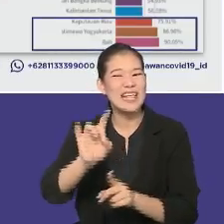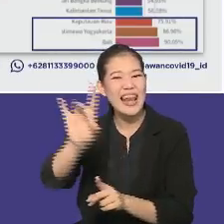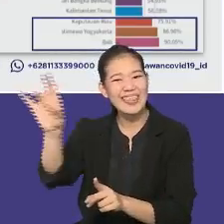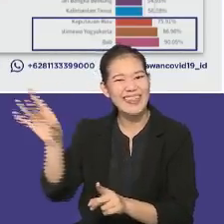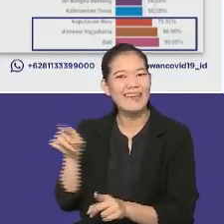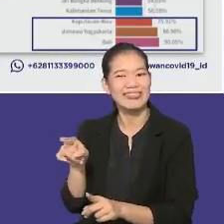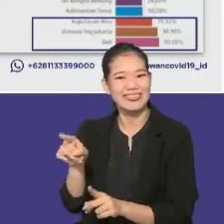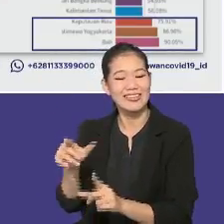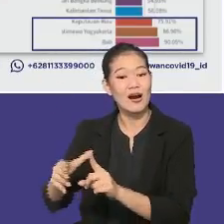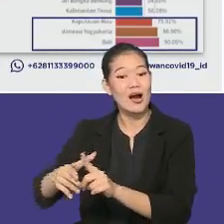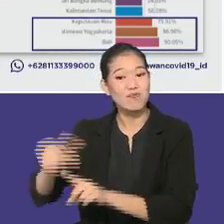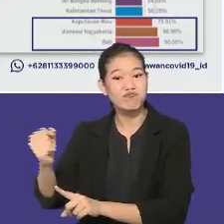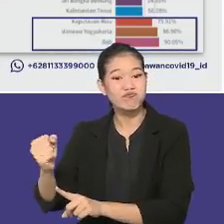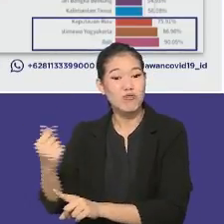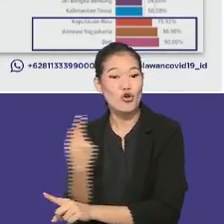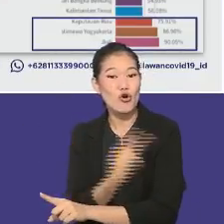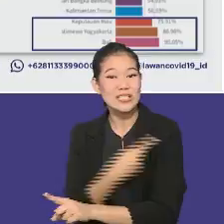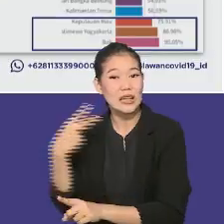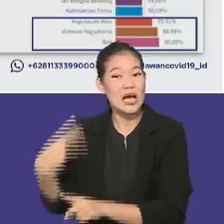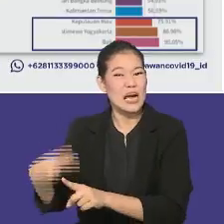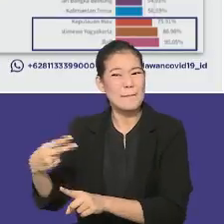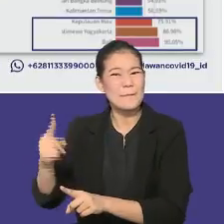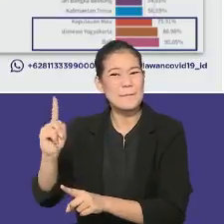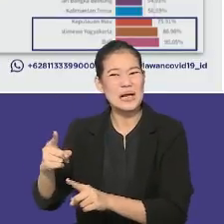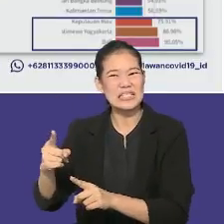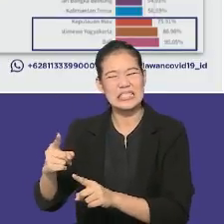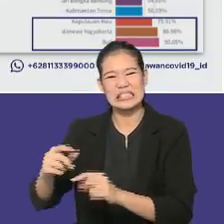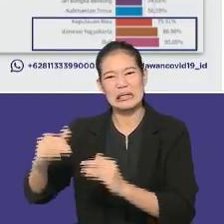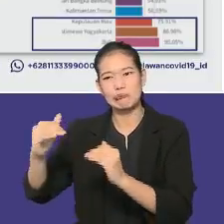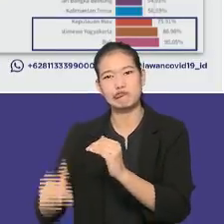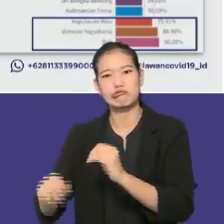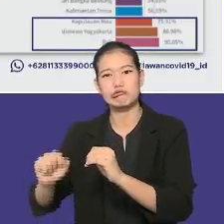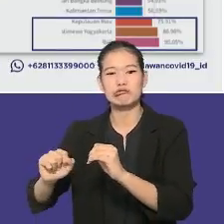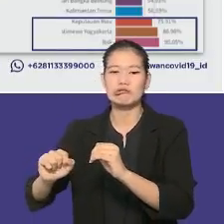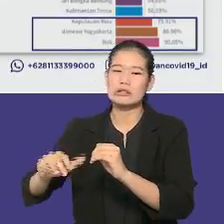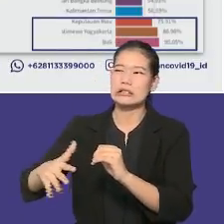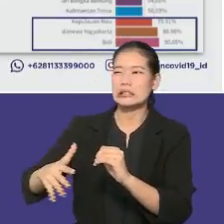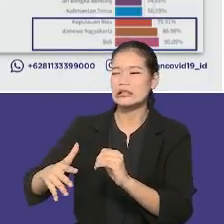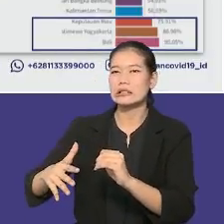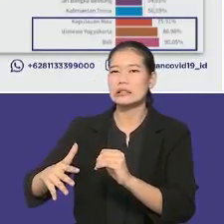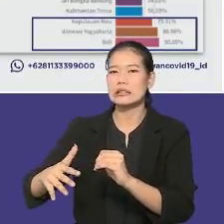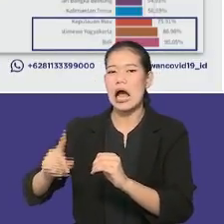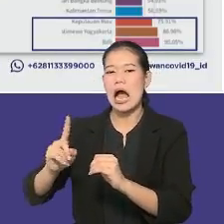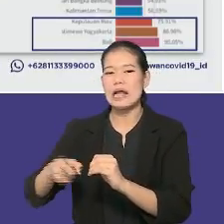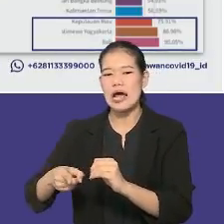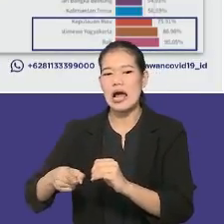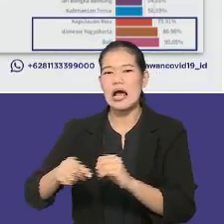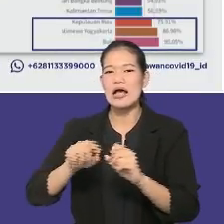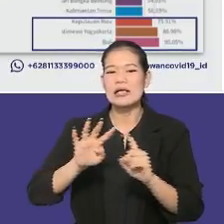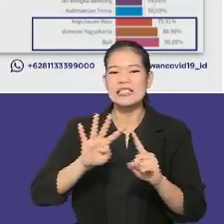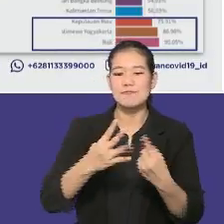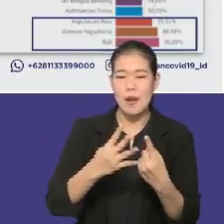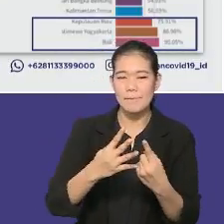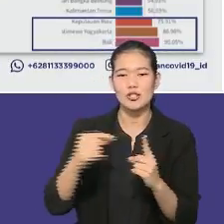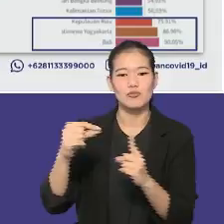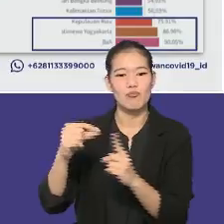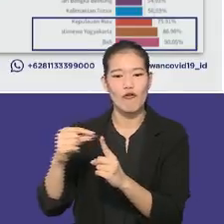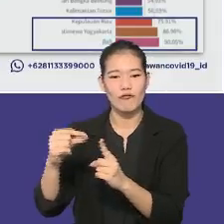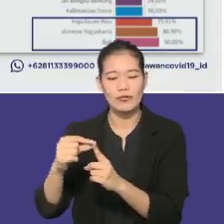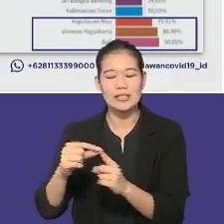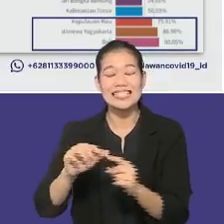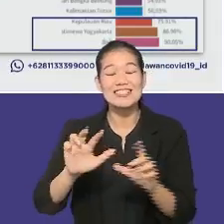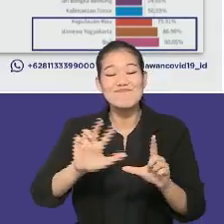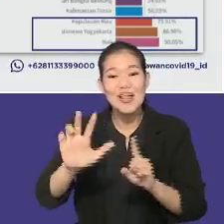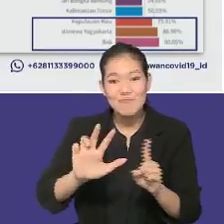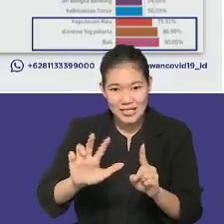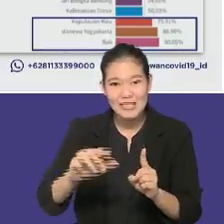yang capaian vaksin dosis lengkapnya masih di bawah 70%. Atau setidaknya 19 provinsi yang